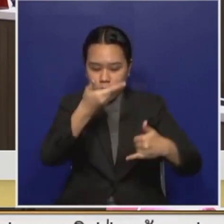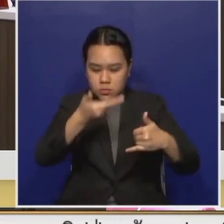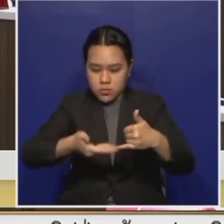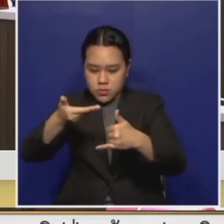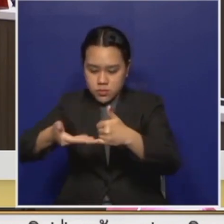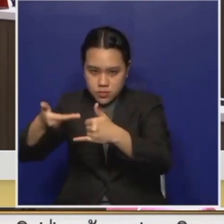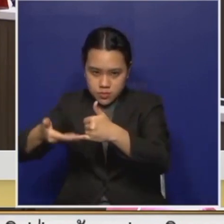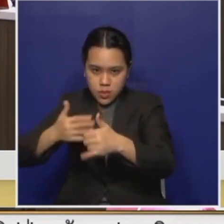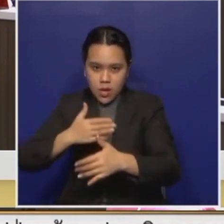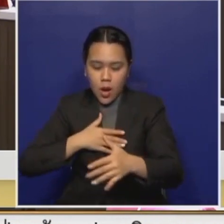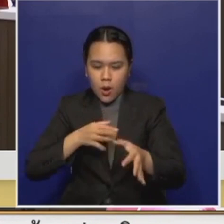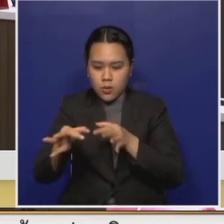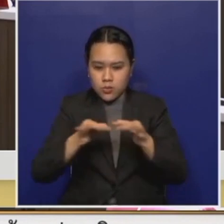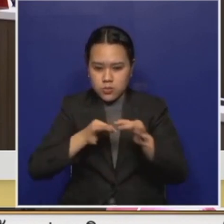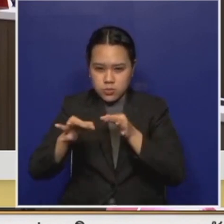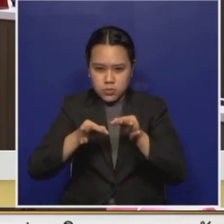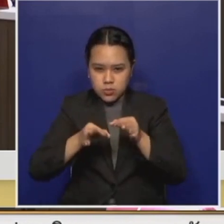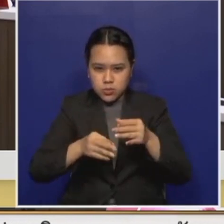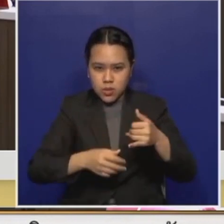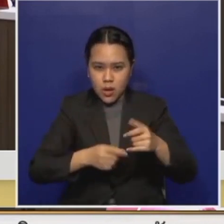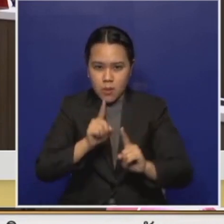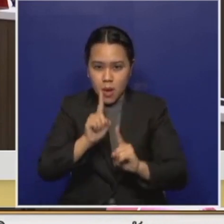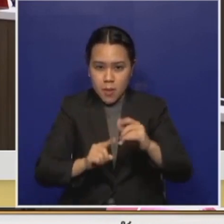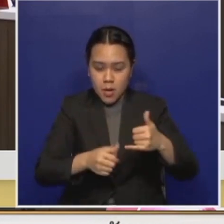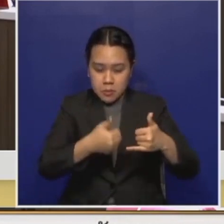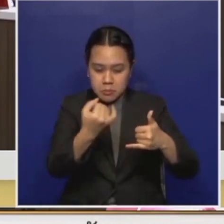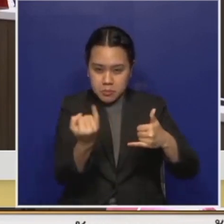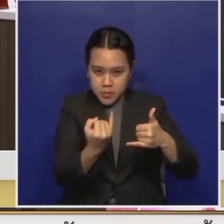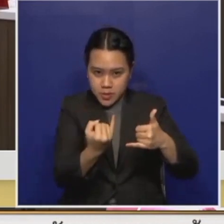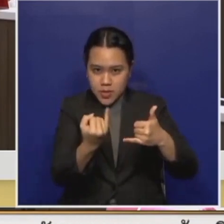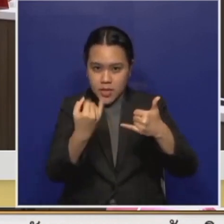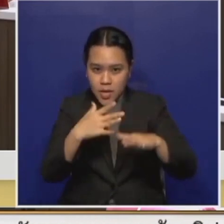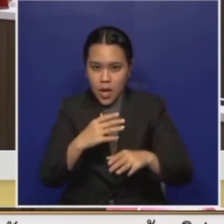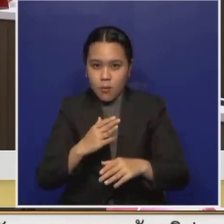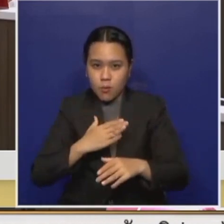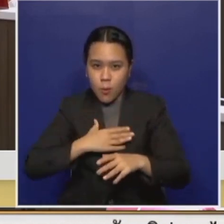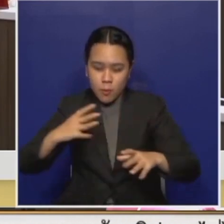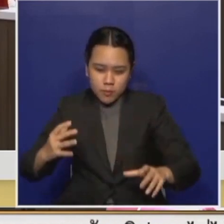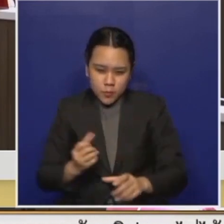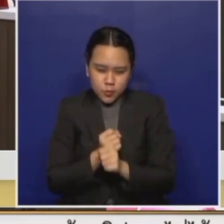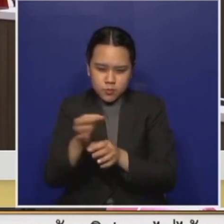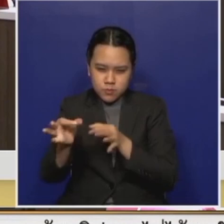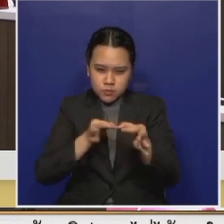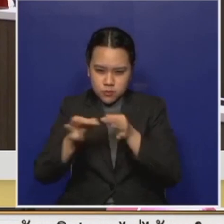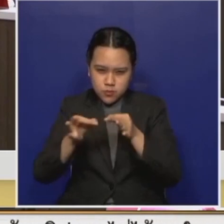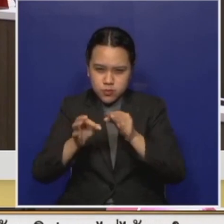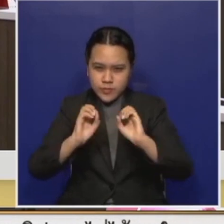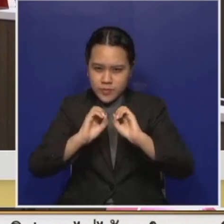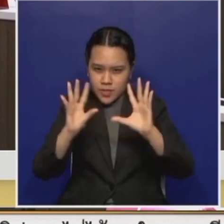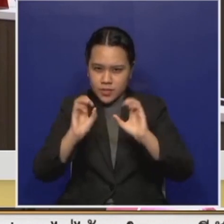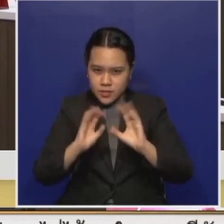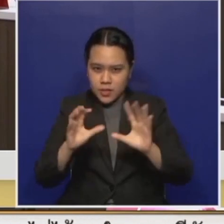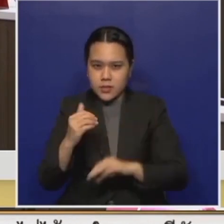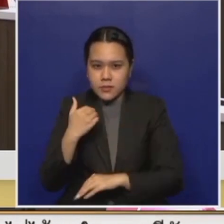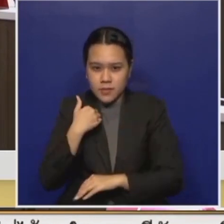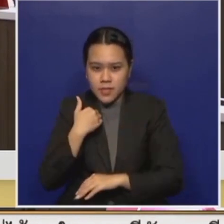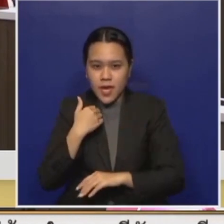ผมนำมาขยายในบางประเด็สรุปให้ทานเหเปบางปเด็นที่ชัดๆแต่ทงหายทพวกวที่เข้าก